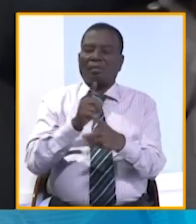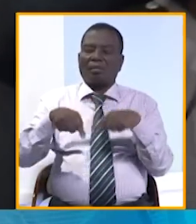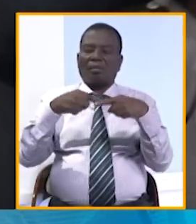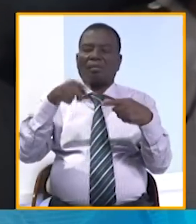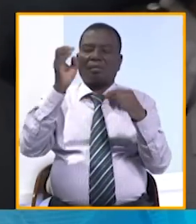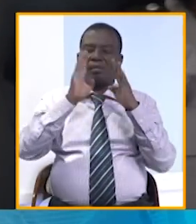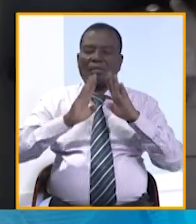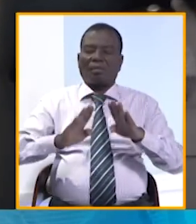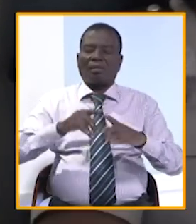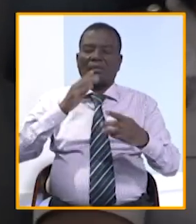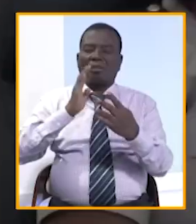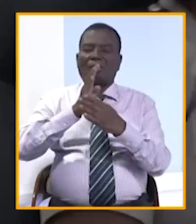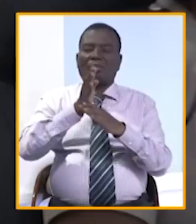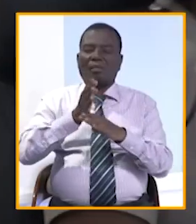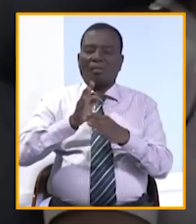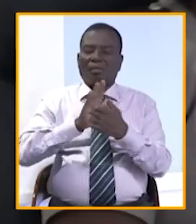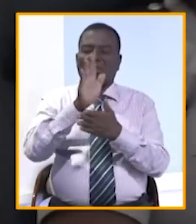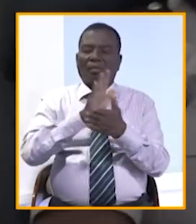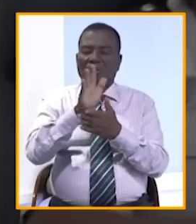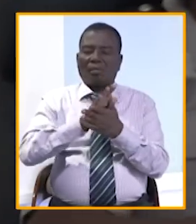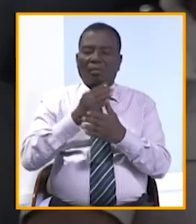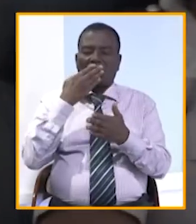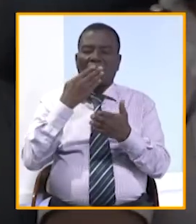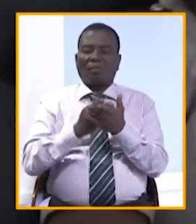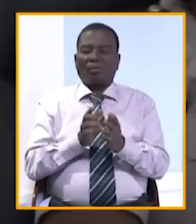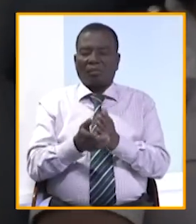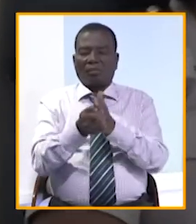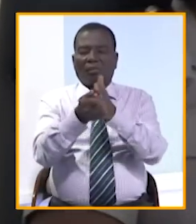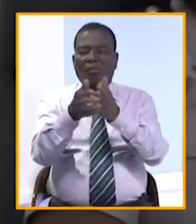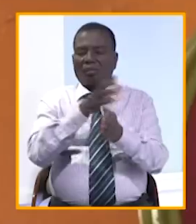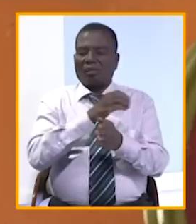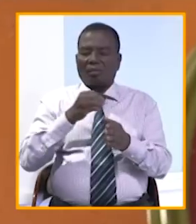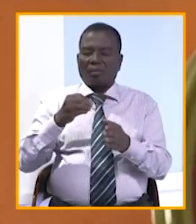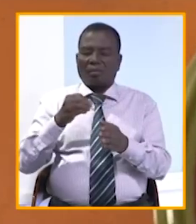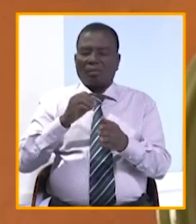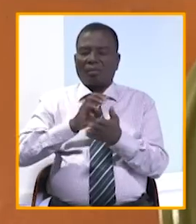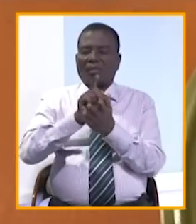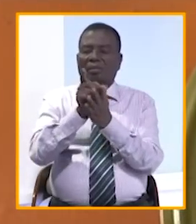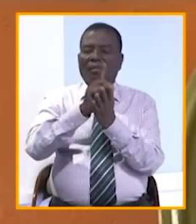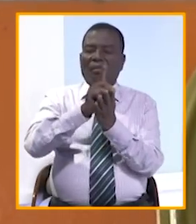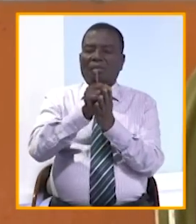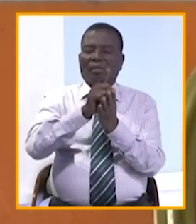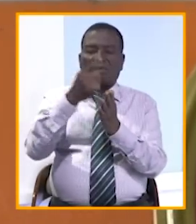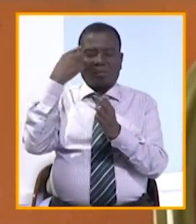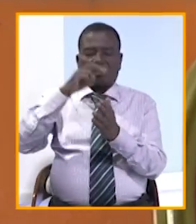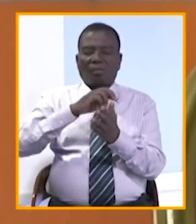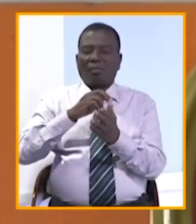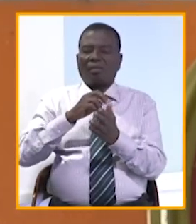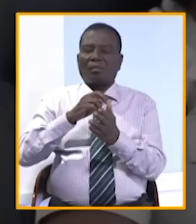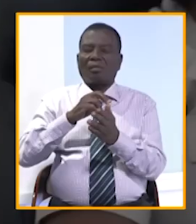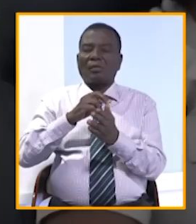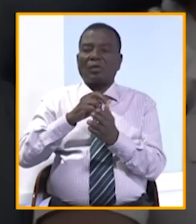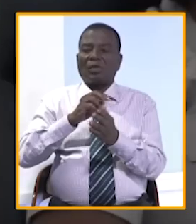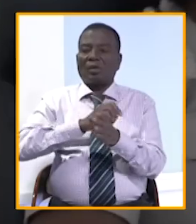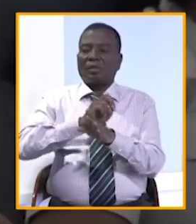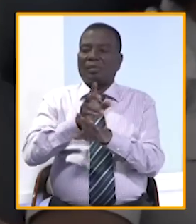paix à travers une charte de votre conduite qui constituera une boussole pour vous orienter efficacement sur